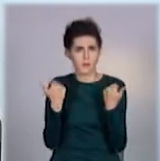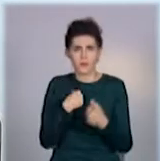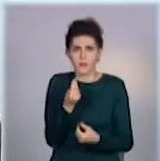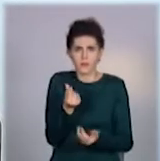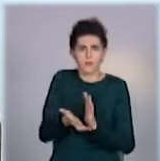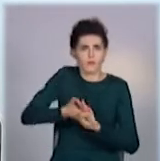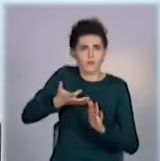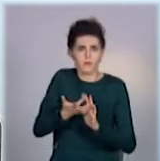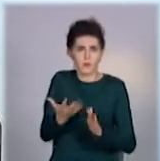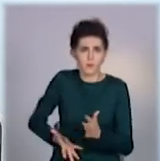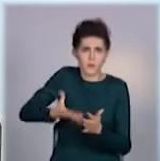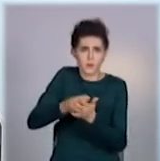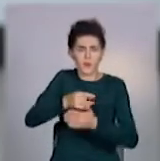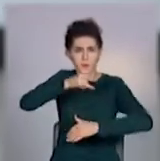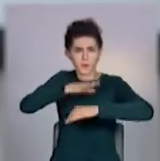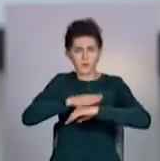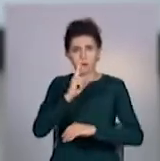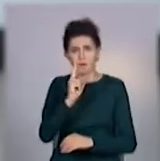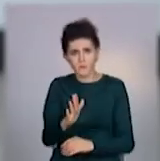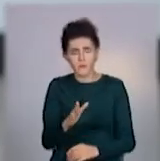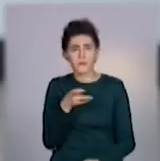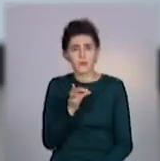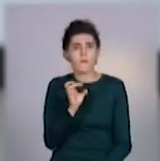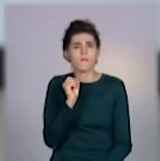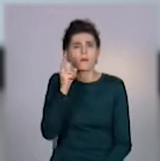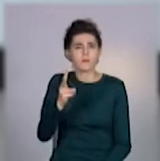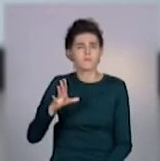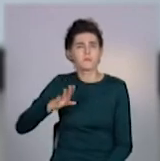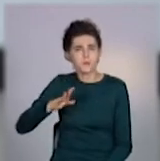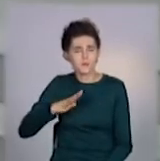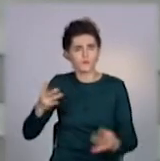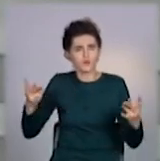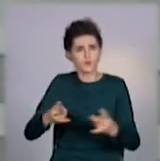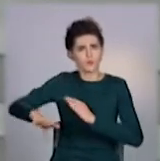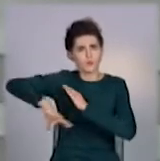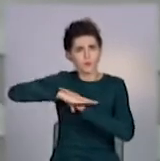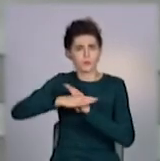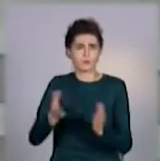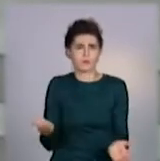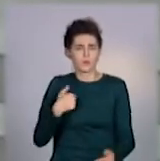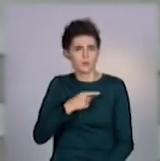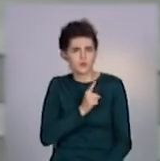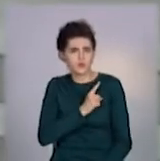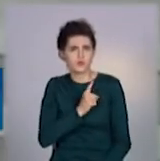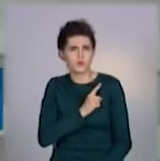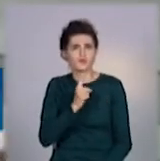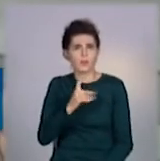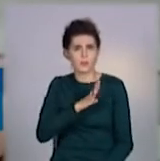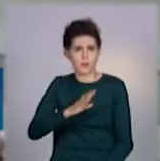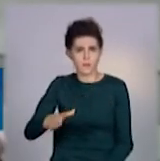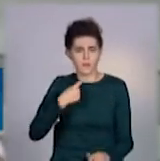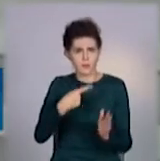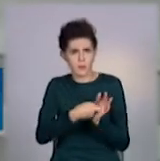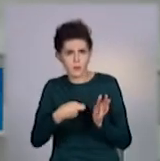сплатити за все комірне, розповідає жінка. Проте це дуже значна допомога. Уже боїшся, щоб боргів не було. От нервничала,